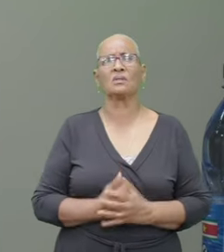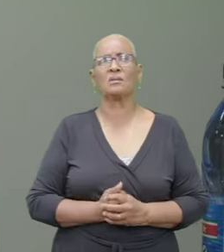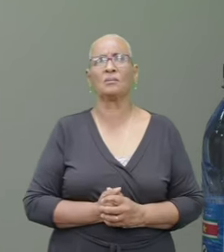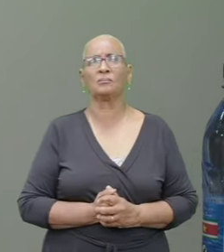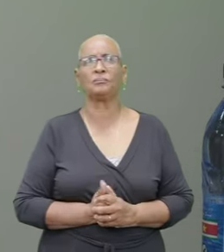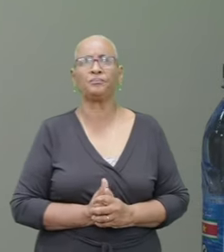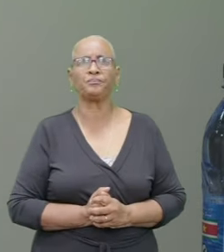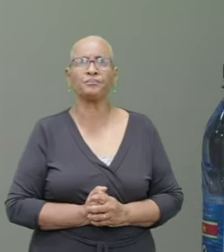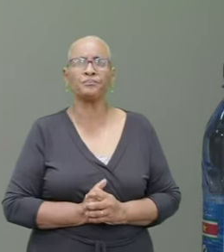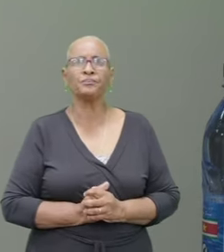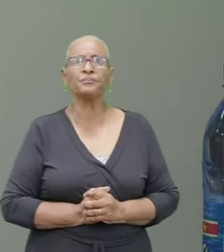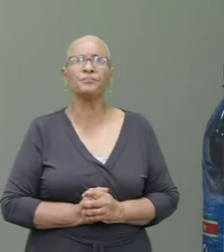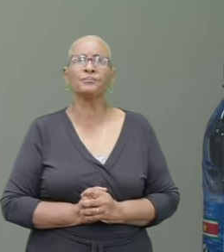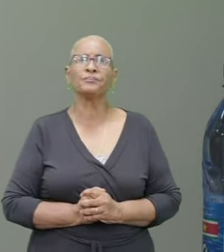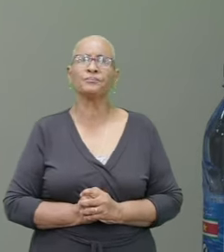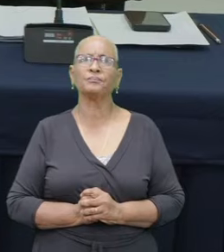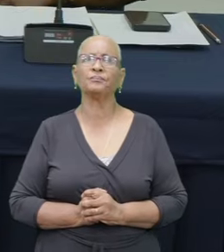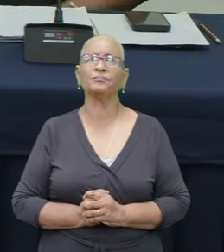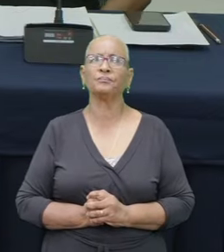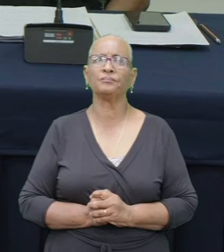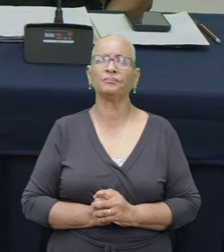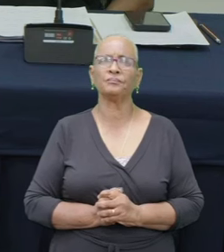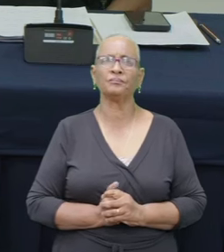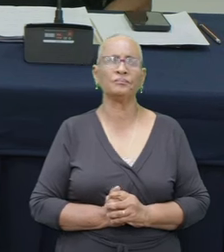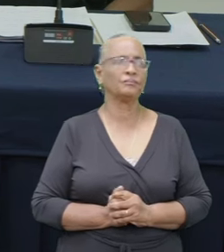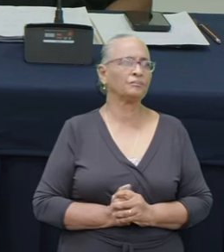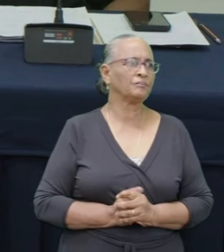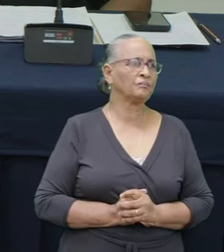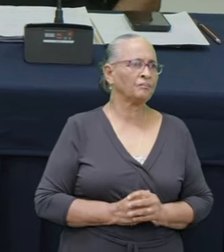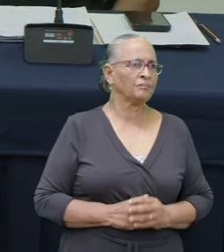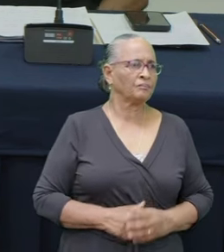Nog één vraag stellen, minister.